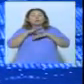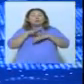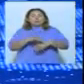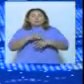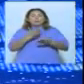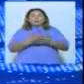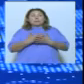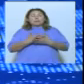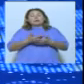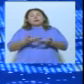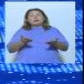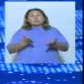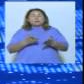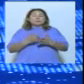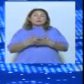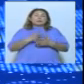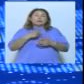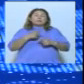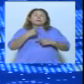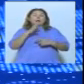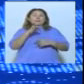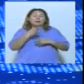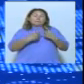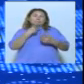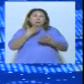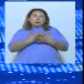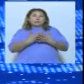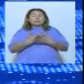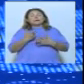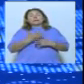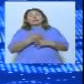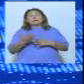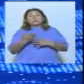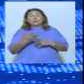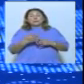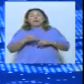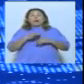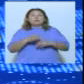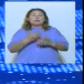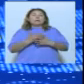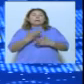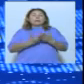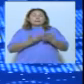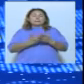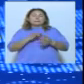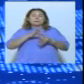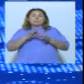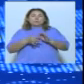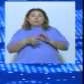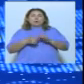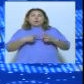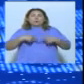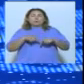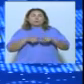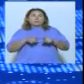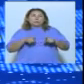салт-дәстүрді жаңғыртып, өскелең ұрпаққа насихаттау, бойларына сіңіру. Айта кетейік, жиынды ұйымдастыруға аудандық аналар кеңесі мен шаңырақ қоғамдық қоры мұрындық